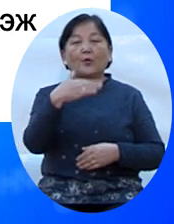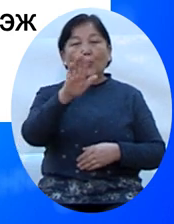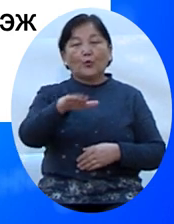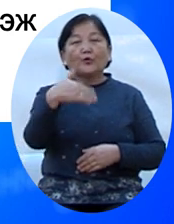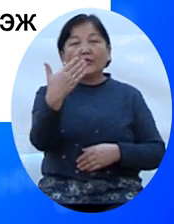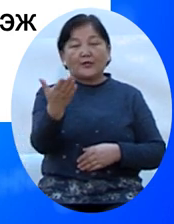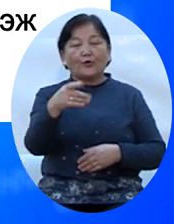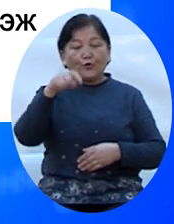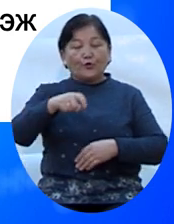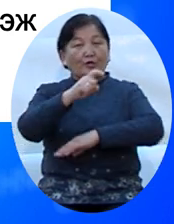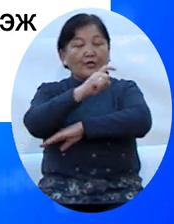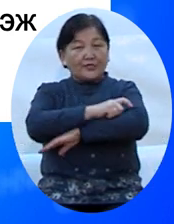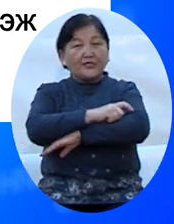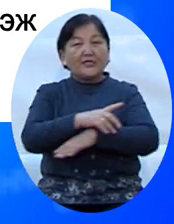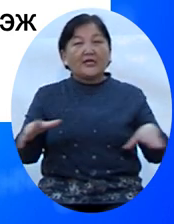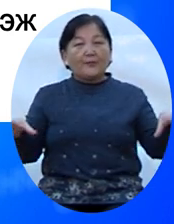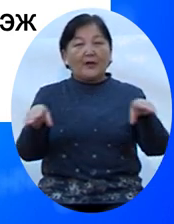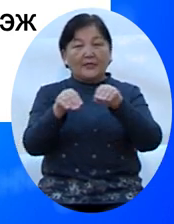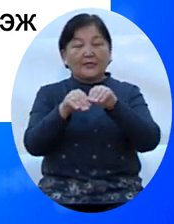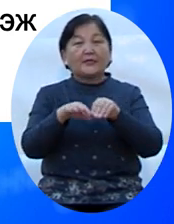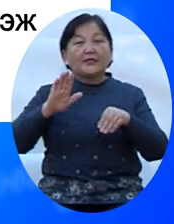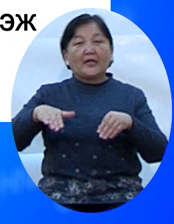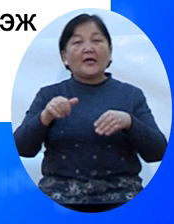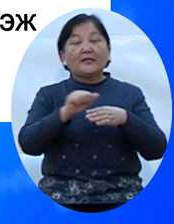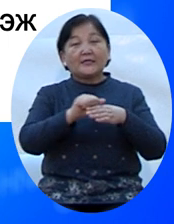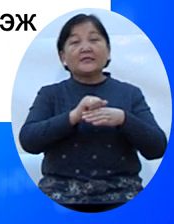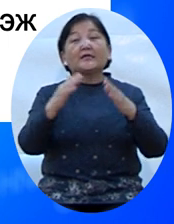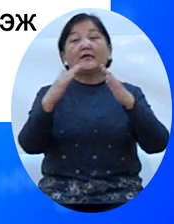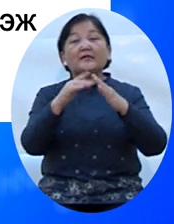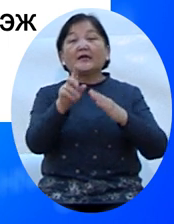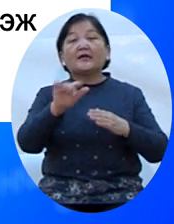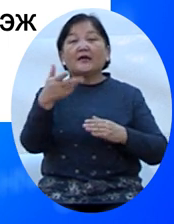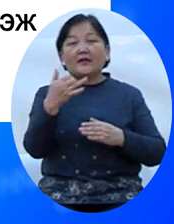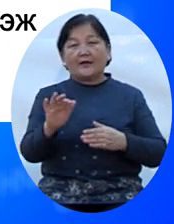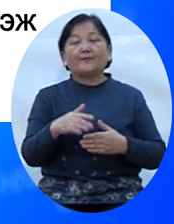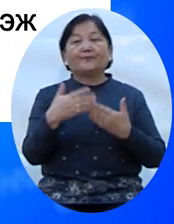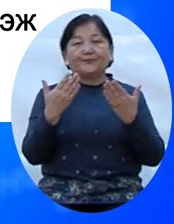бүхэн өнөөдрийн үзэн хичээлээ баттан дараах тасгалыг гэртээ хийгээрэй.